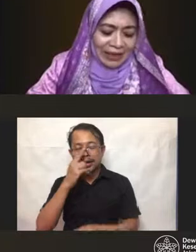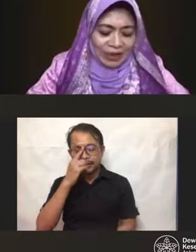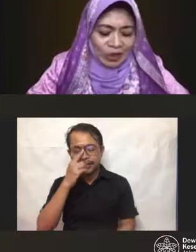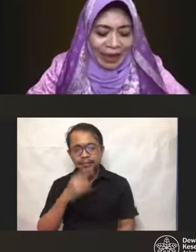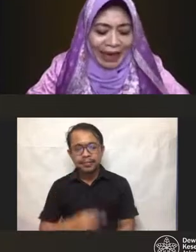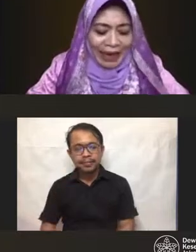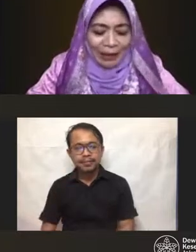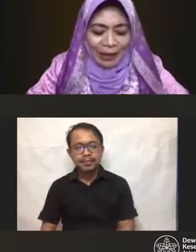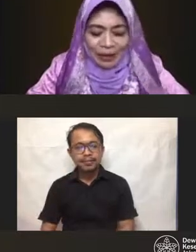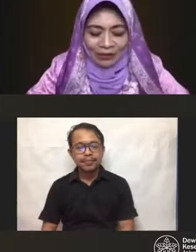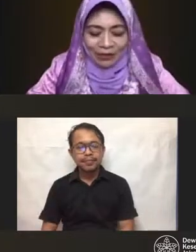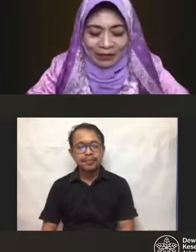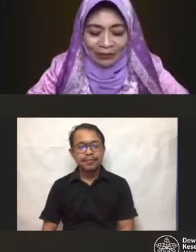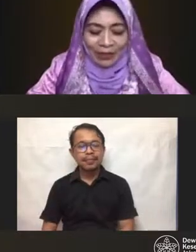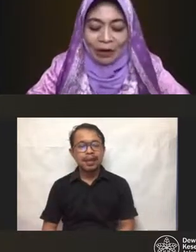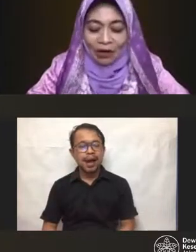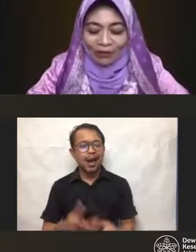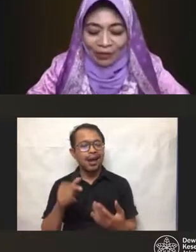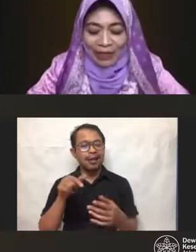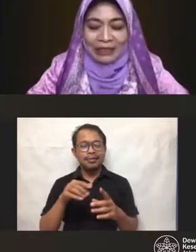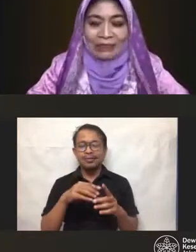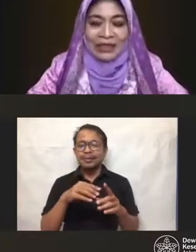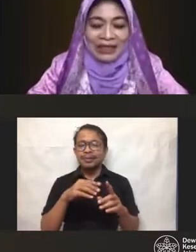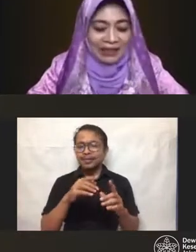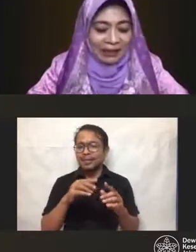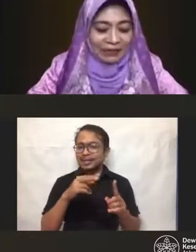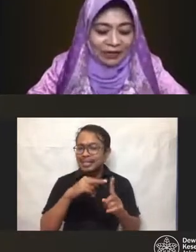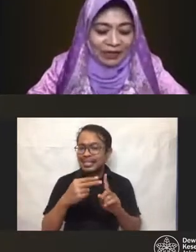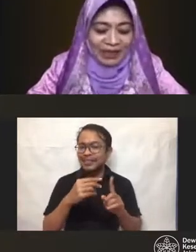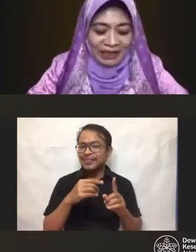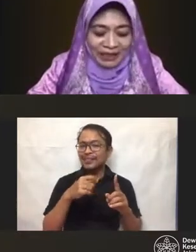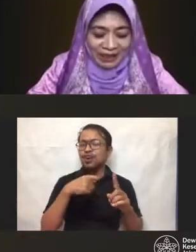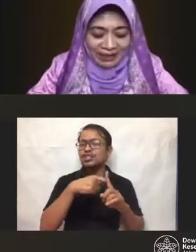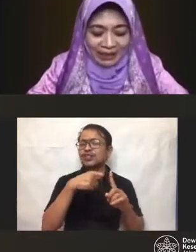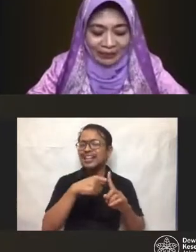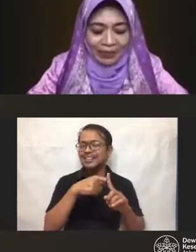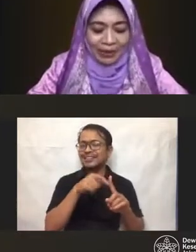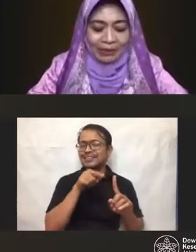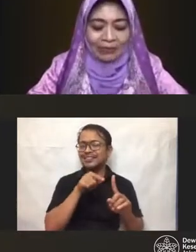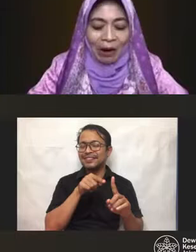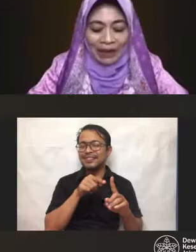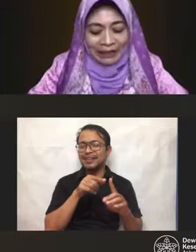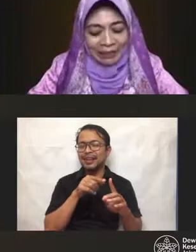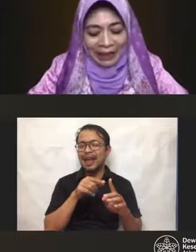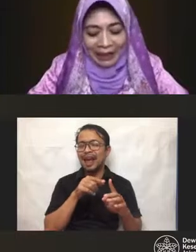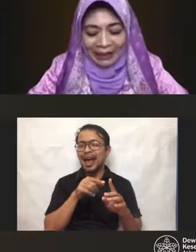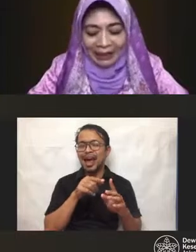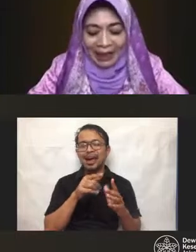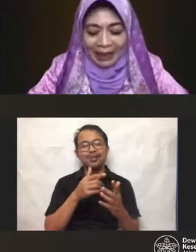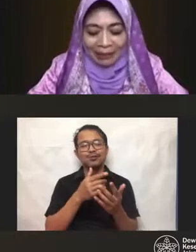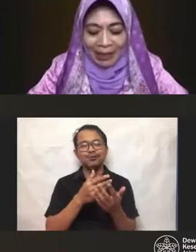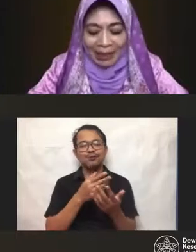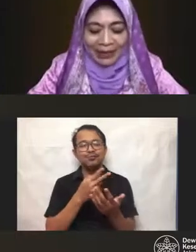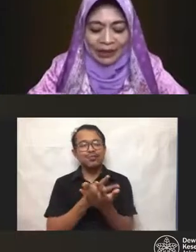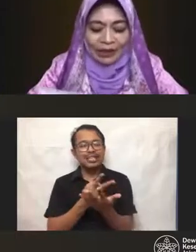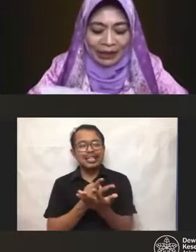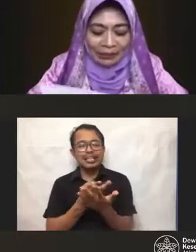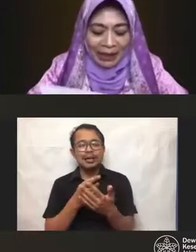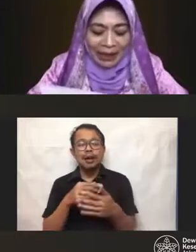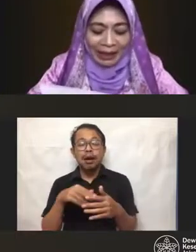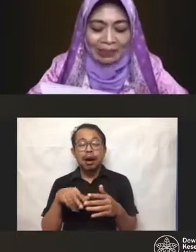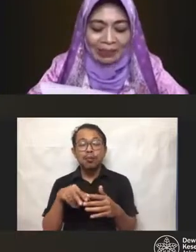Jadi corak keagamaan konservatif ini mengkonfirmasi penelitian Pew Research Center bahwa kesemarakan keagamaan